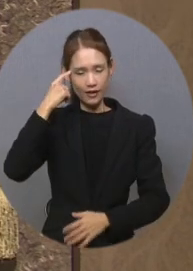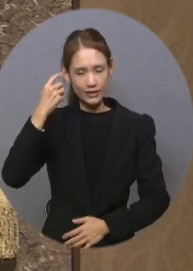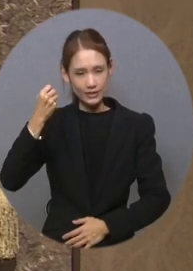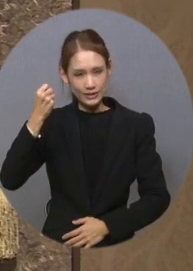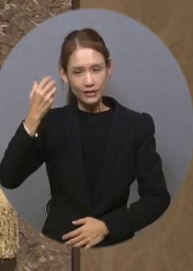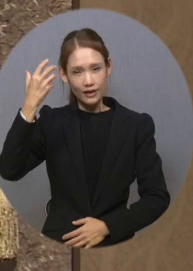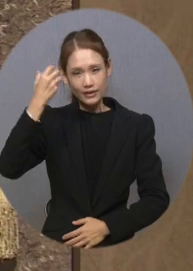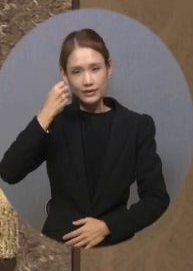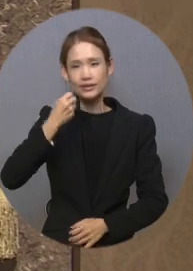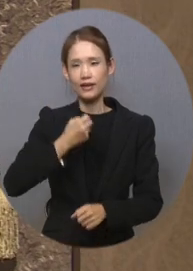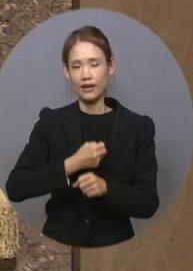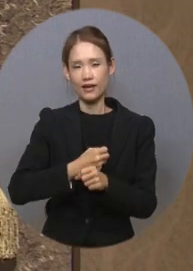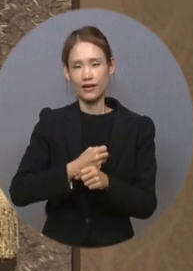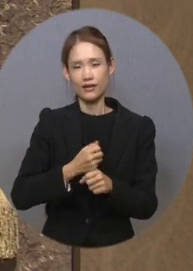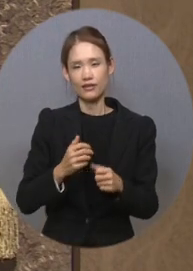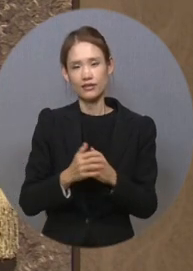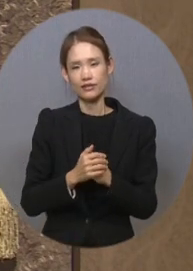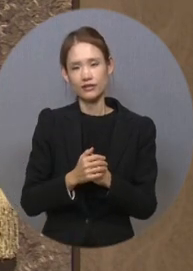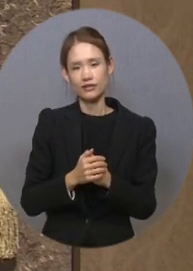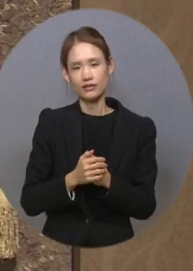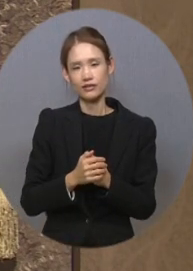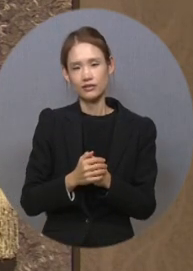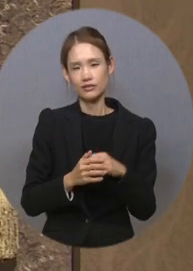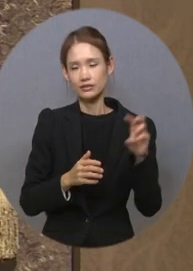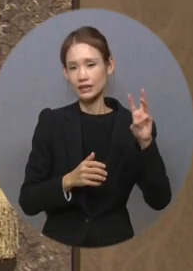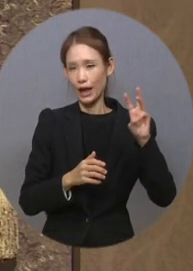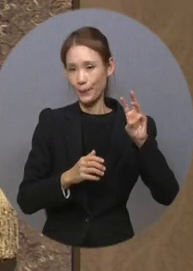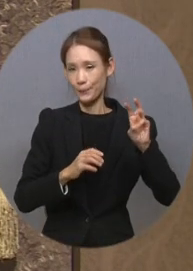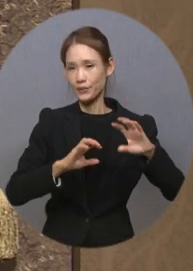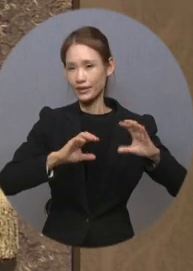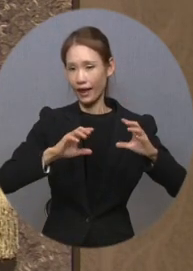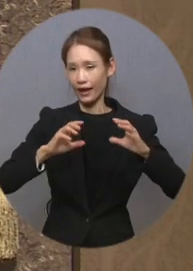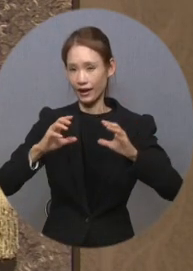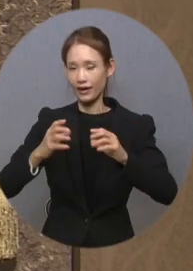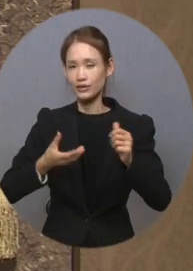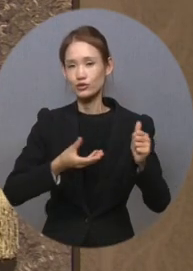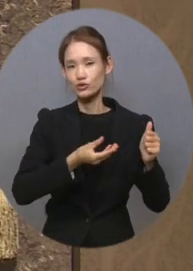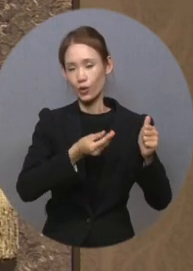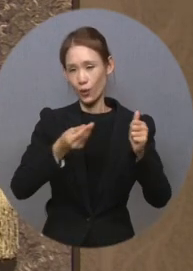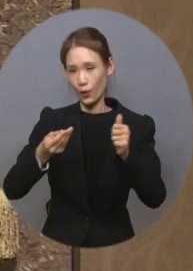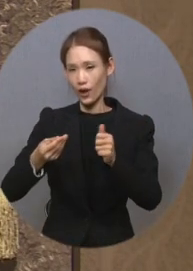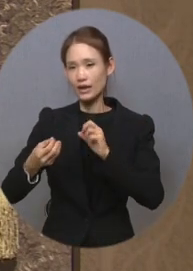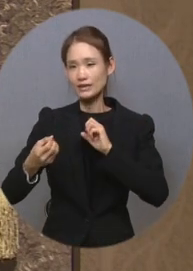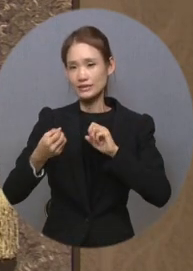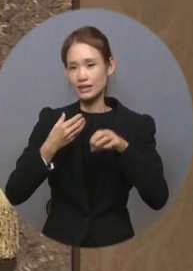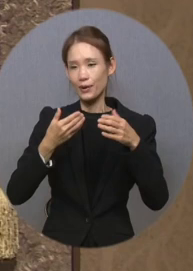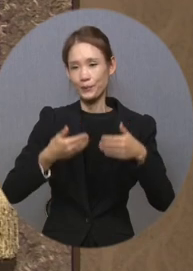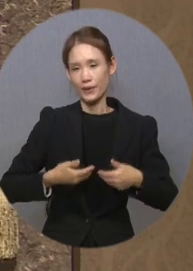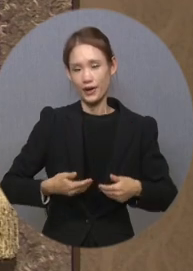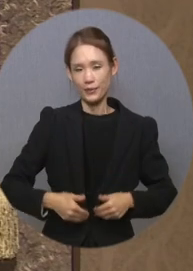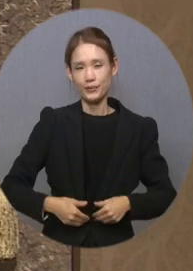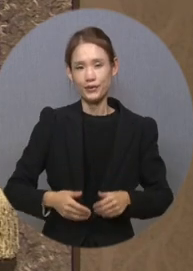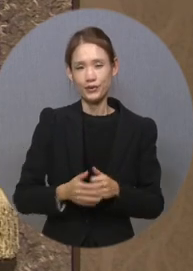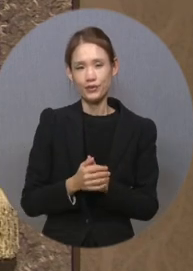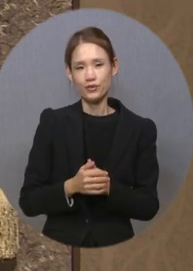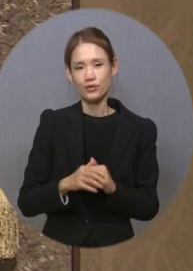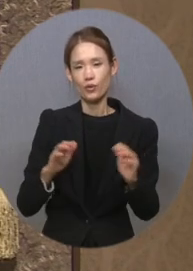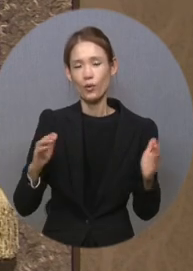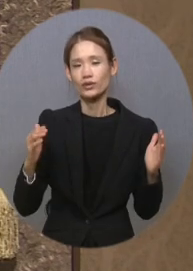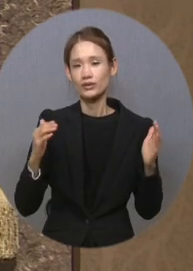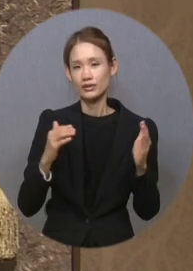이런 걸 만들려고 그러고요. 네. 또 이제 30개 나라 정도가 초청에 응해 줘야 되니까 지금도 이번에 오늘까지